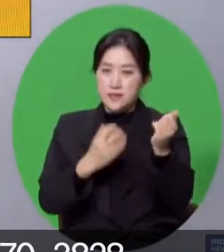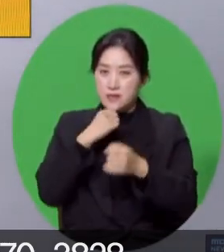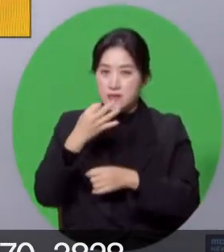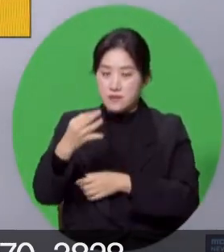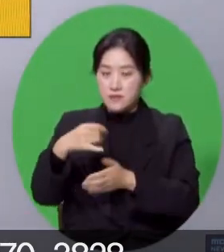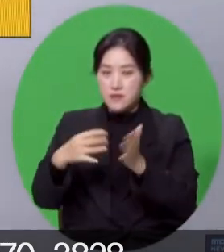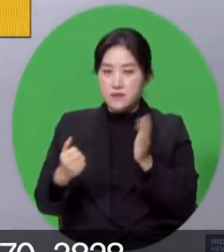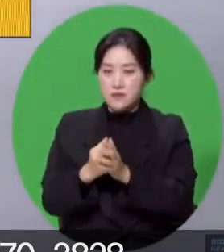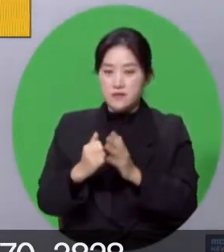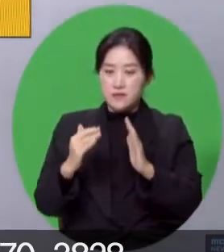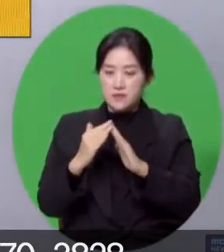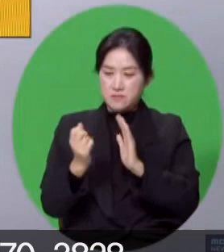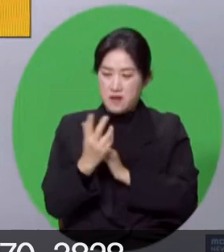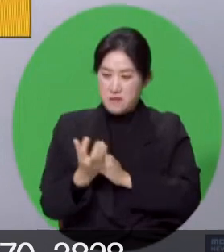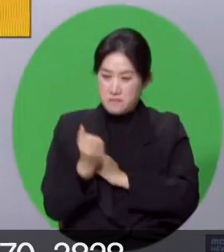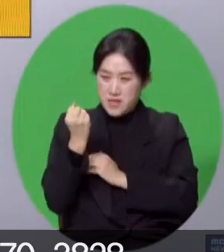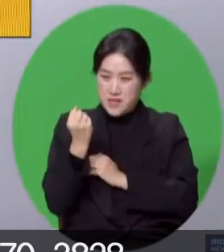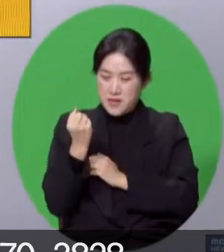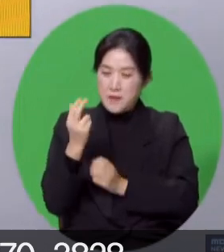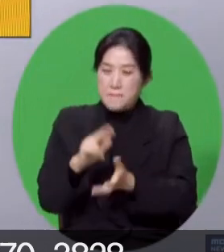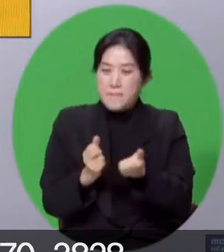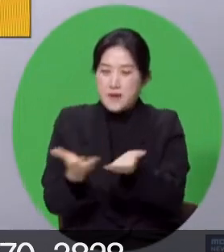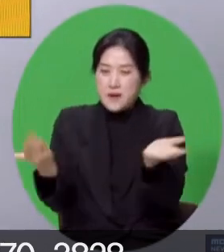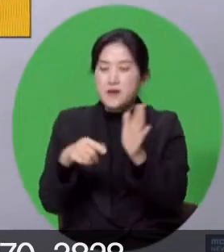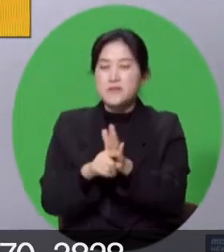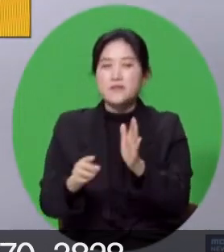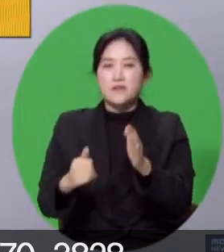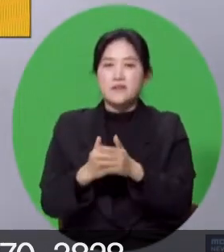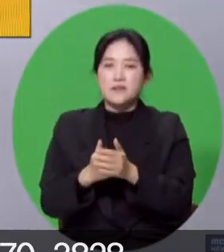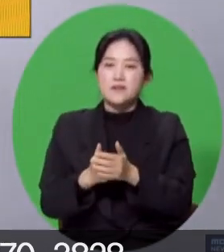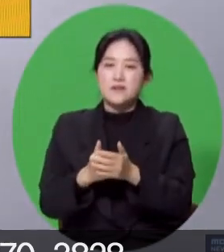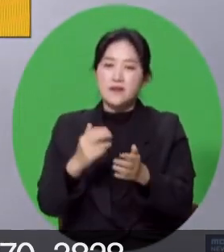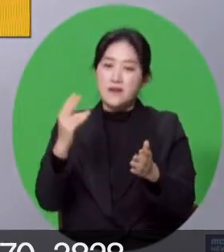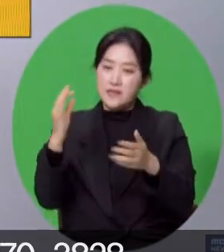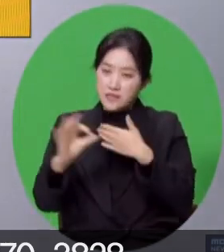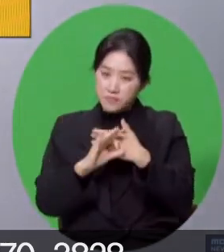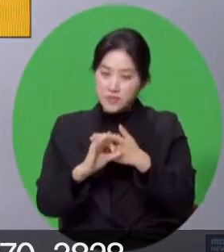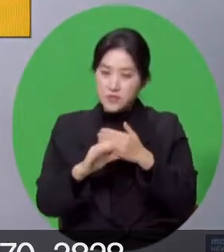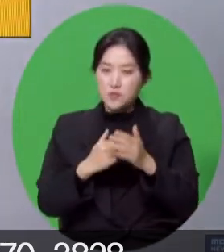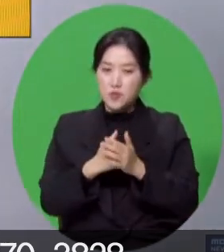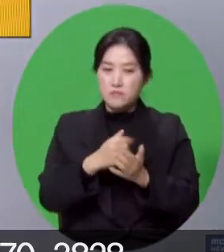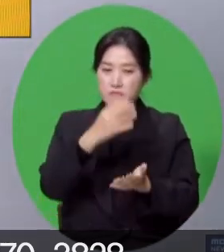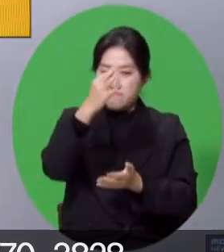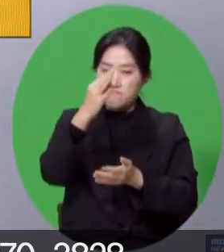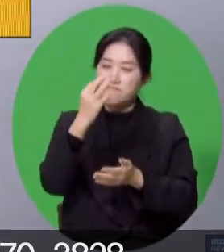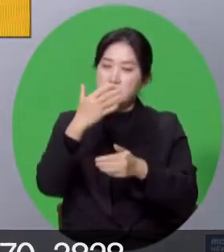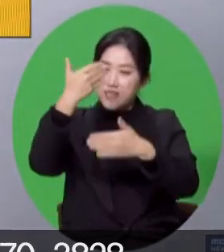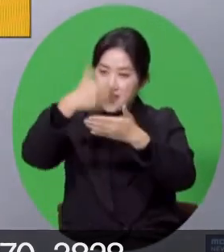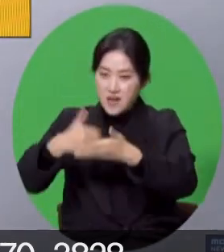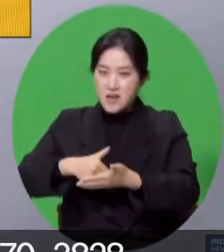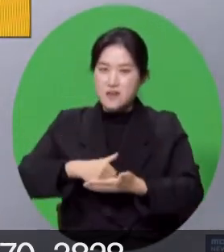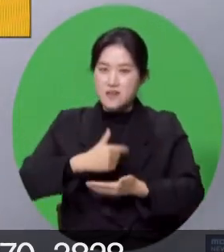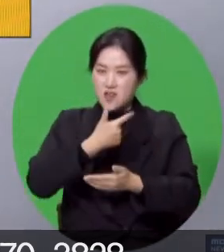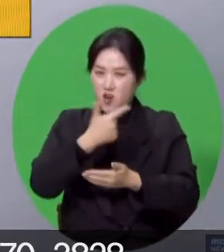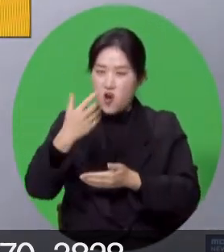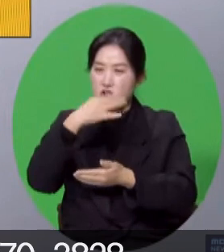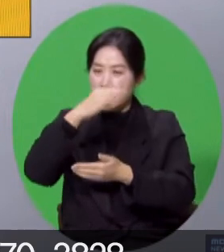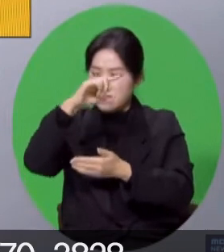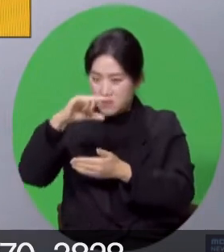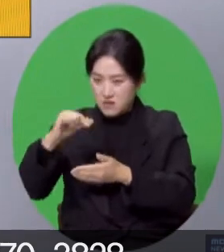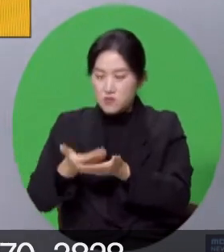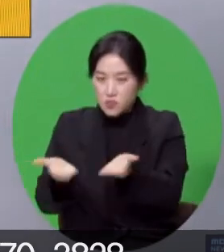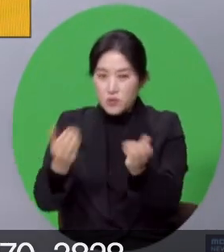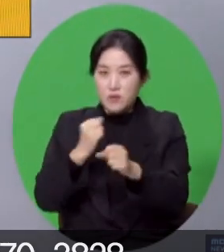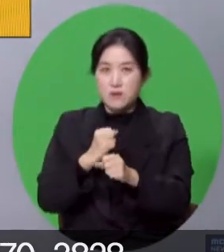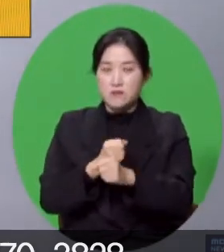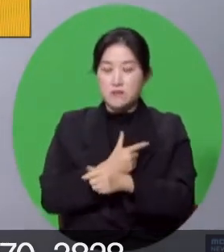위한 양도세는 기능을 제대로 하기 위해서 한시적으로 슬라이딩 방식으로 깎아주자라고 제가 주장을 했지 일방적인 감세에 대해